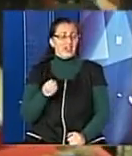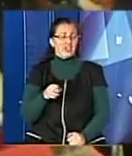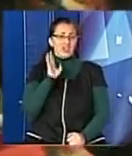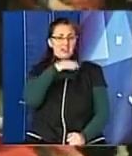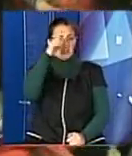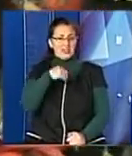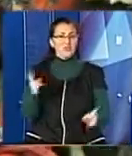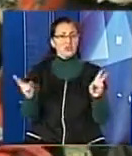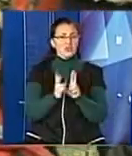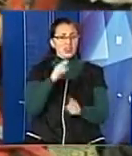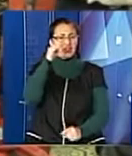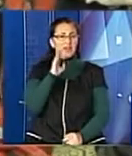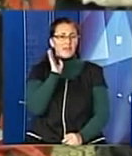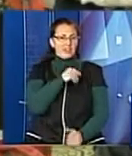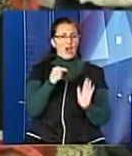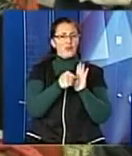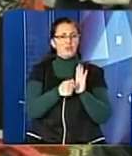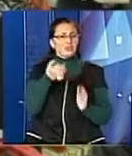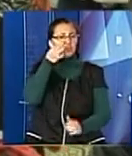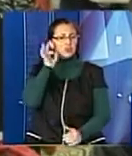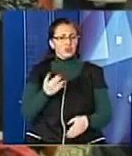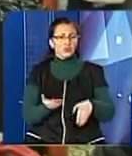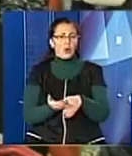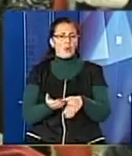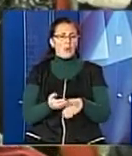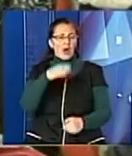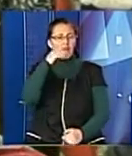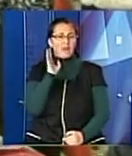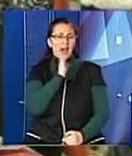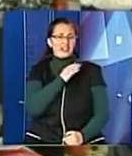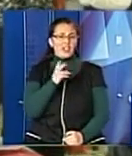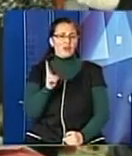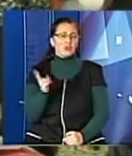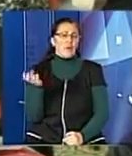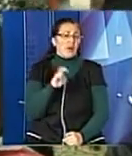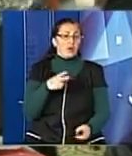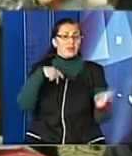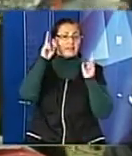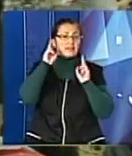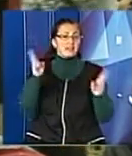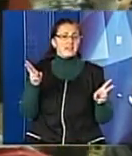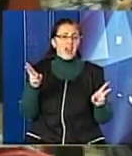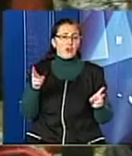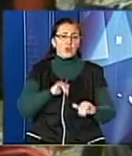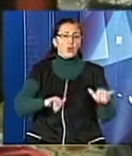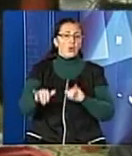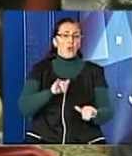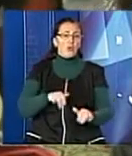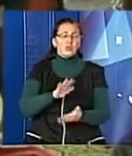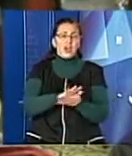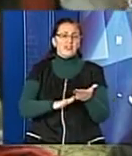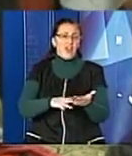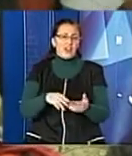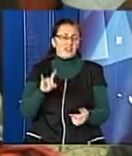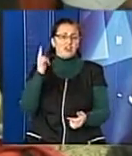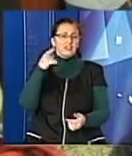батьками, ми ділимося досвідом, ми допомагаємо молодим батькам, які потрапляють, які приходять і не знають, куди їм піти далі. Дитинка народилася